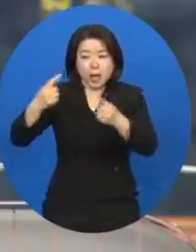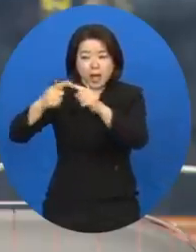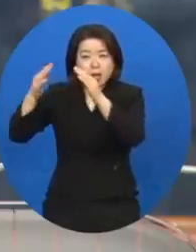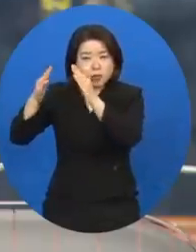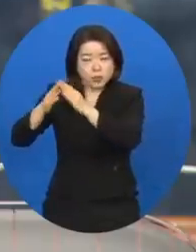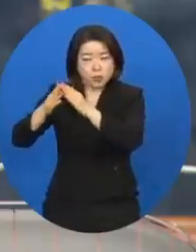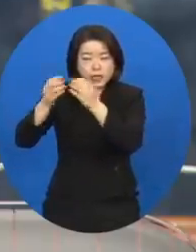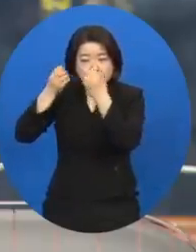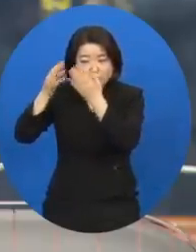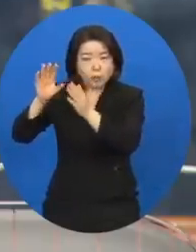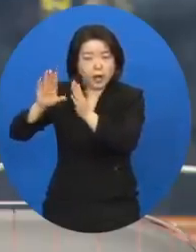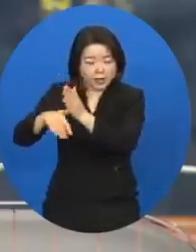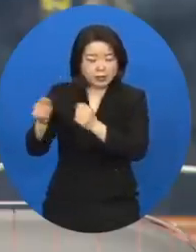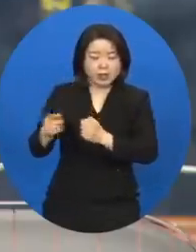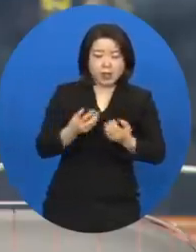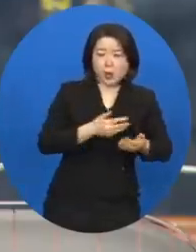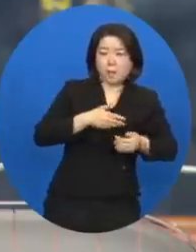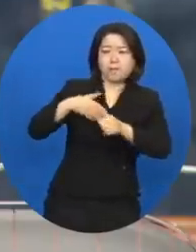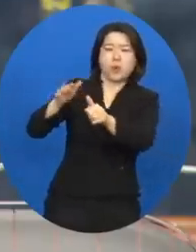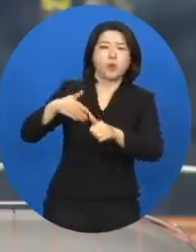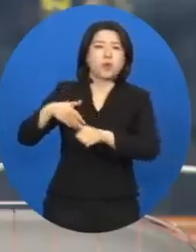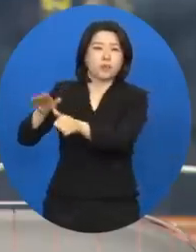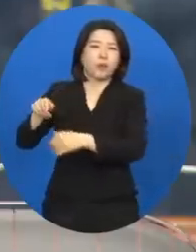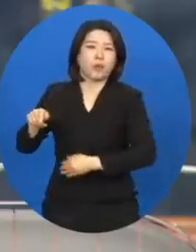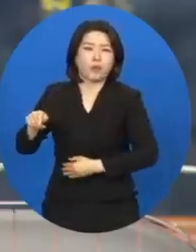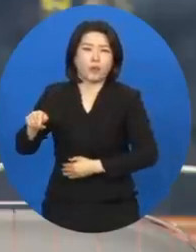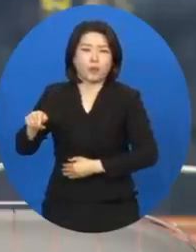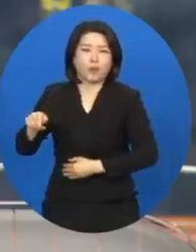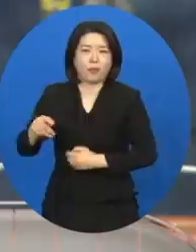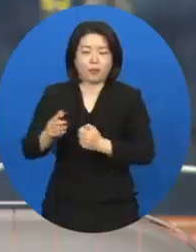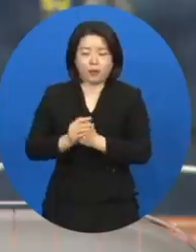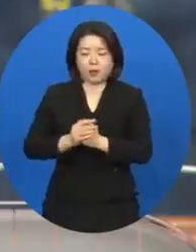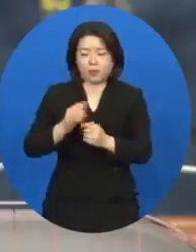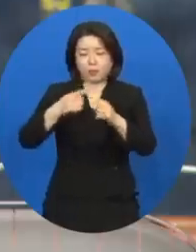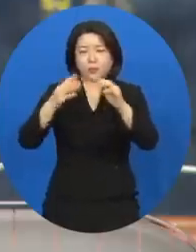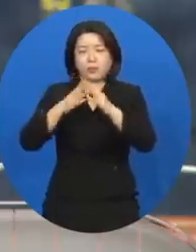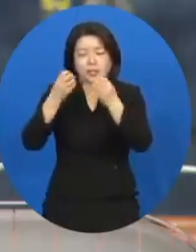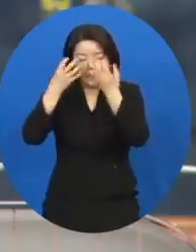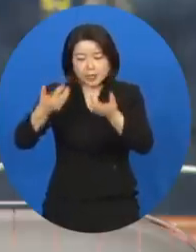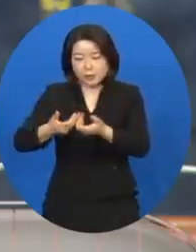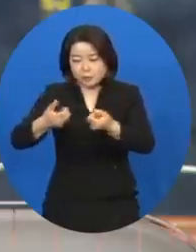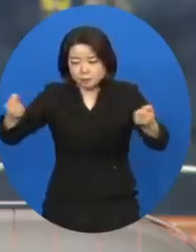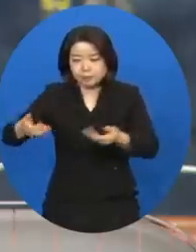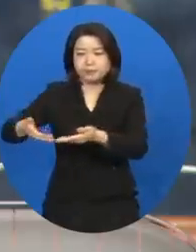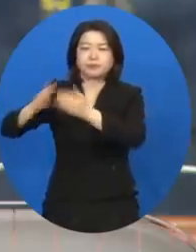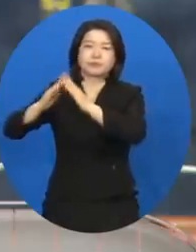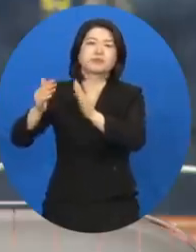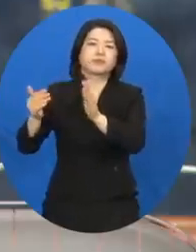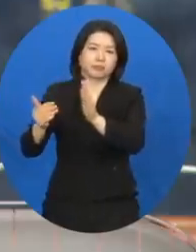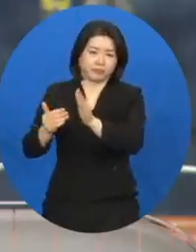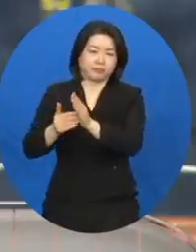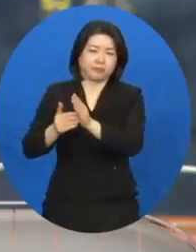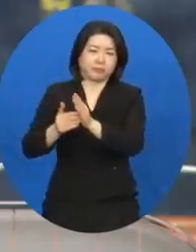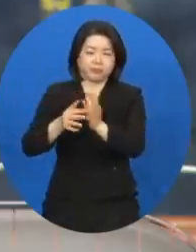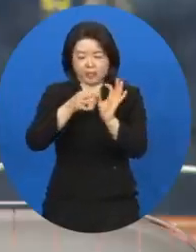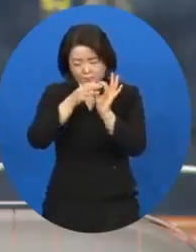이렇게 세우고 그리고 교회를 분리개척들을 해왔습니다. 이유는